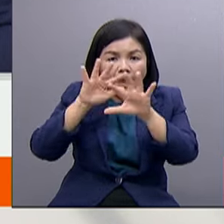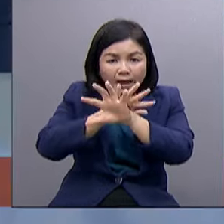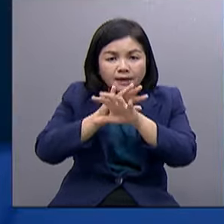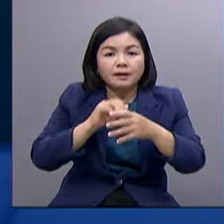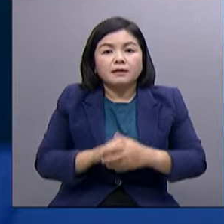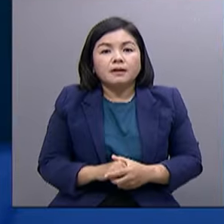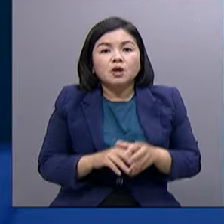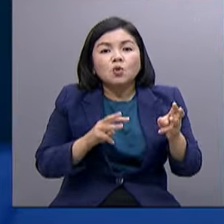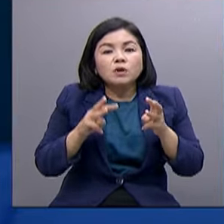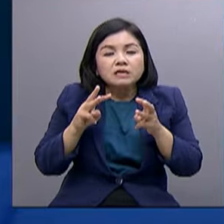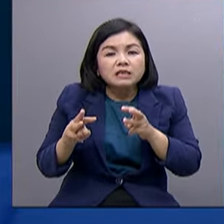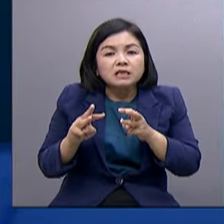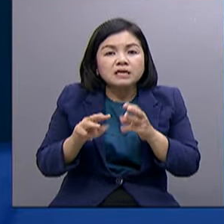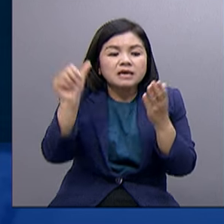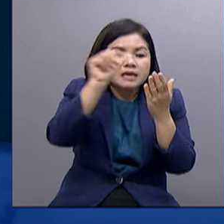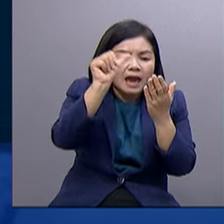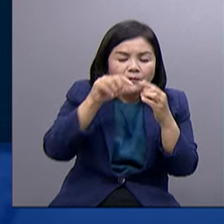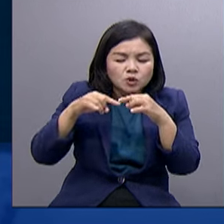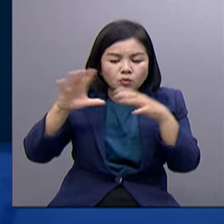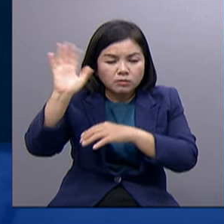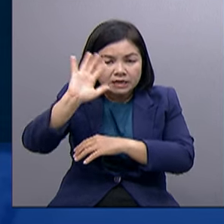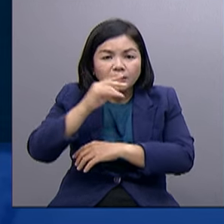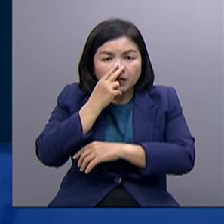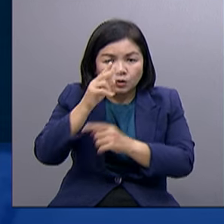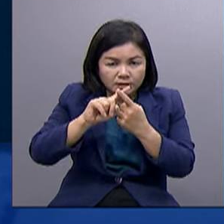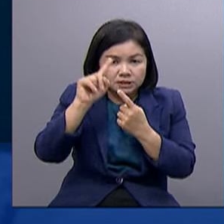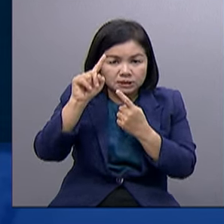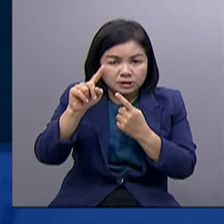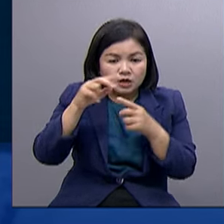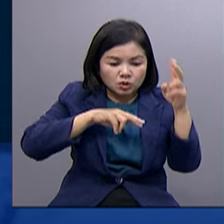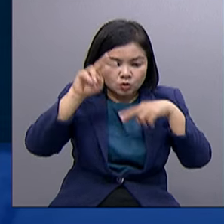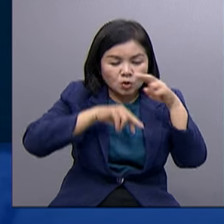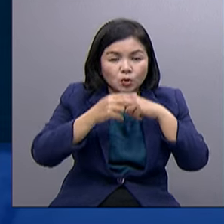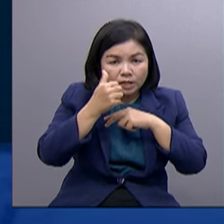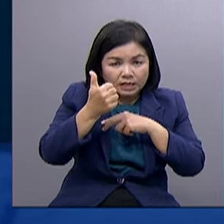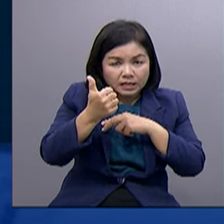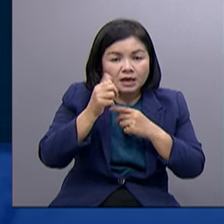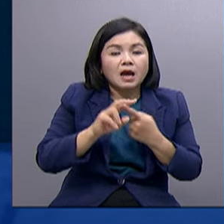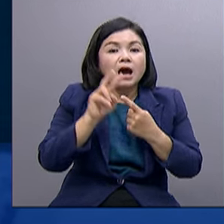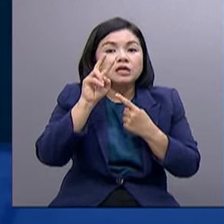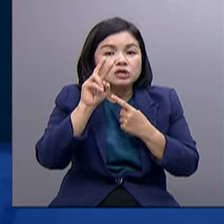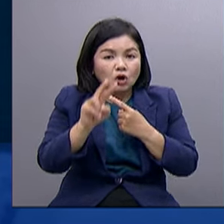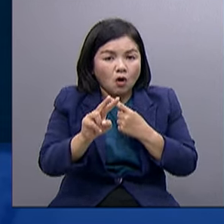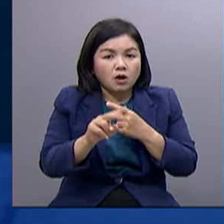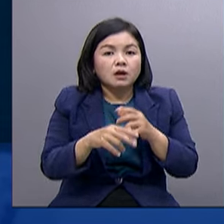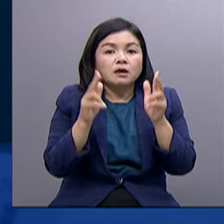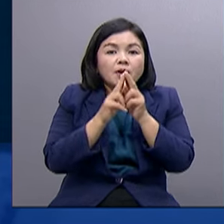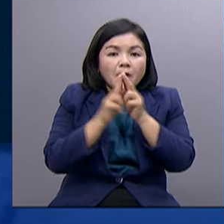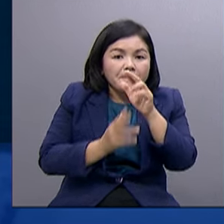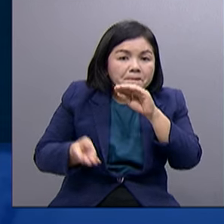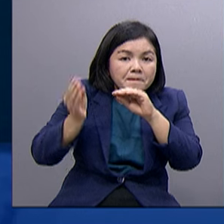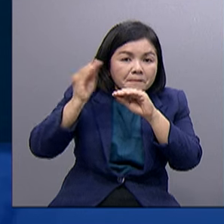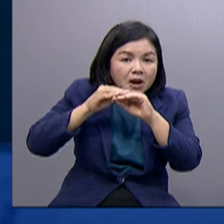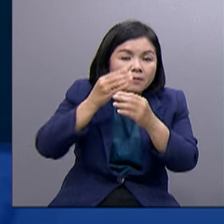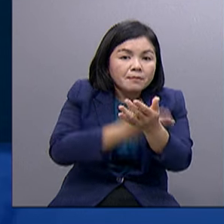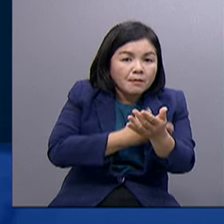ช่รูปหน้าปัจจุบันที่เป็นนะนี่อันที่หนึ่งนะครับสอง ถ้าจะมี N3 เพิ่มแล้ว